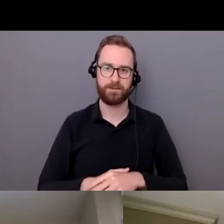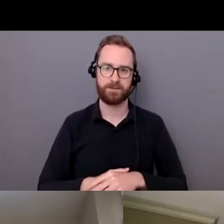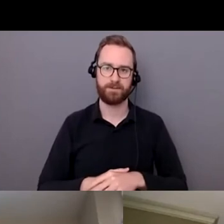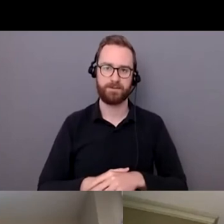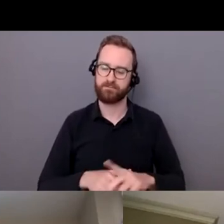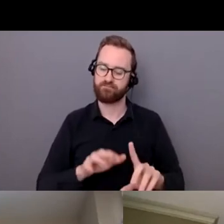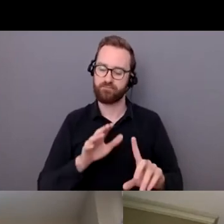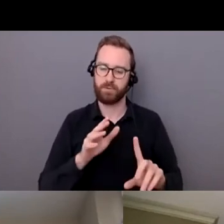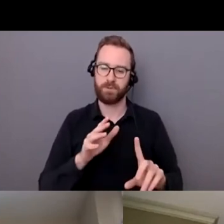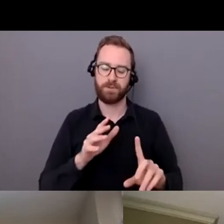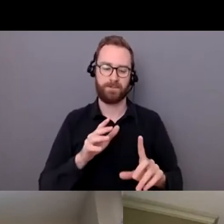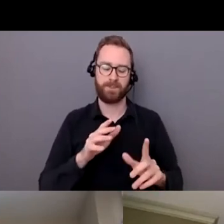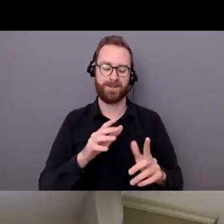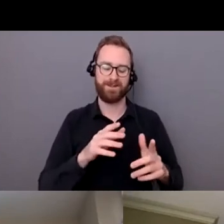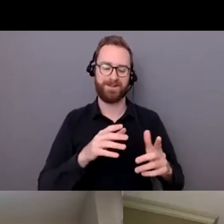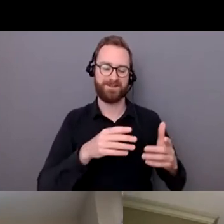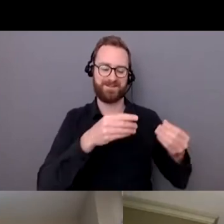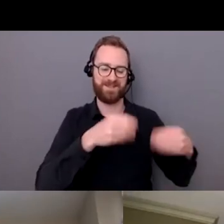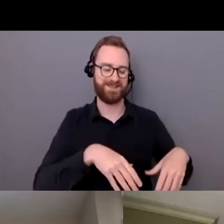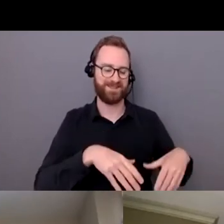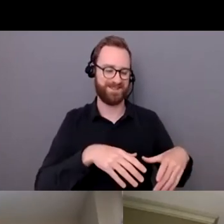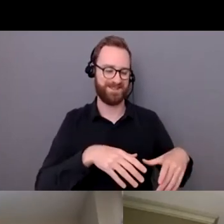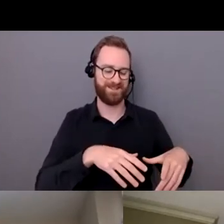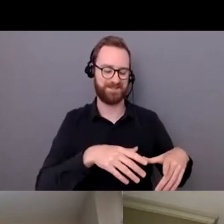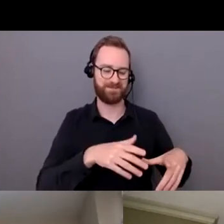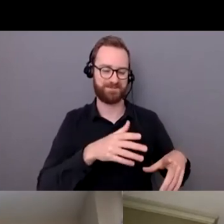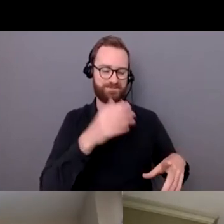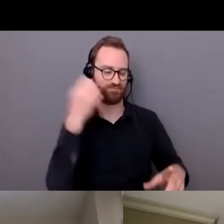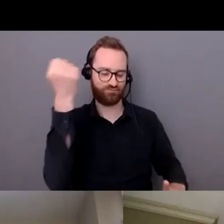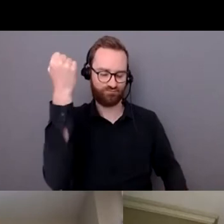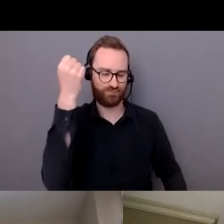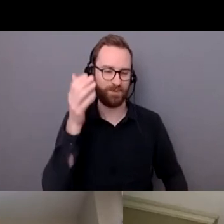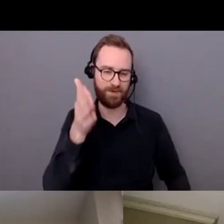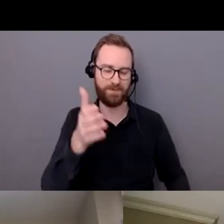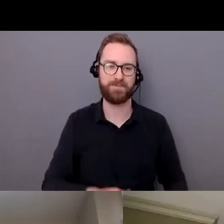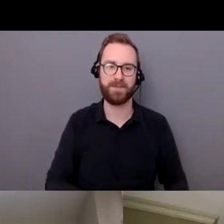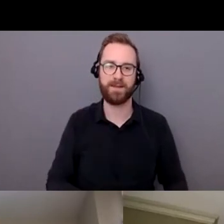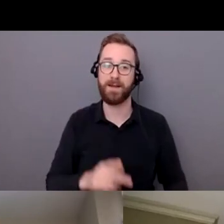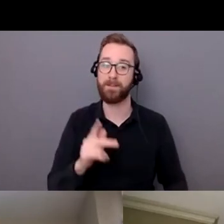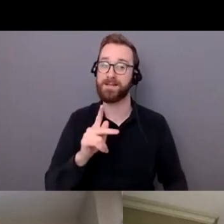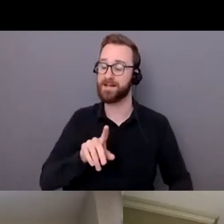Mais j'ai perdu ma page, mais je vais y revenir si tu as une question, Pascal. C'est pas grave. Oui, bien sûr.